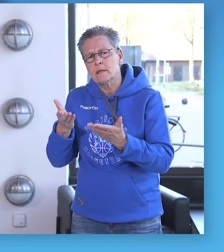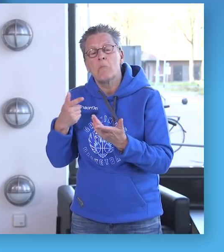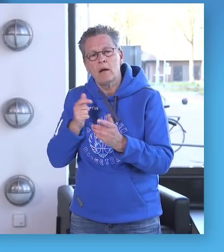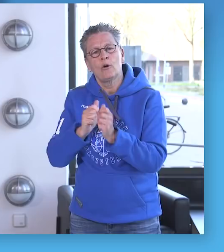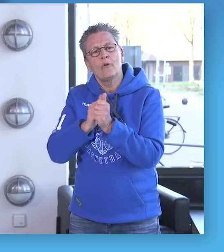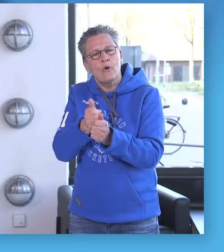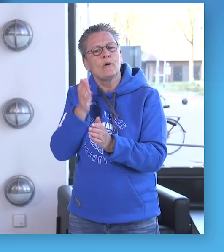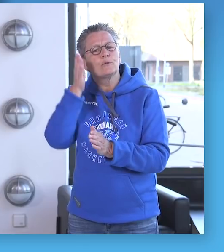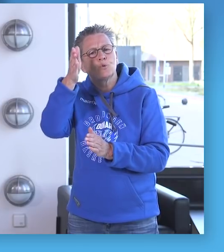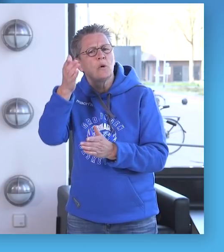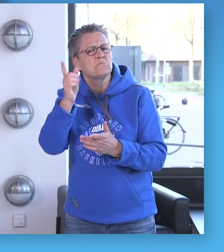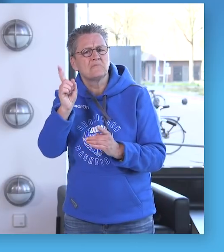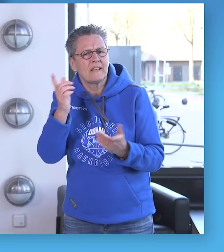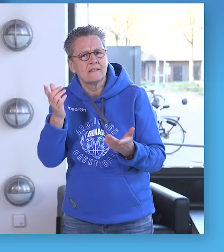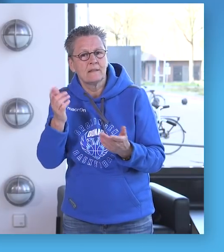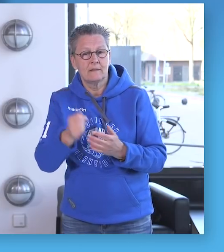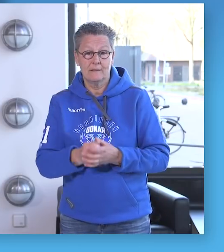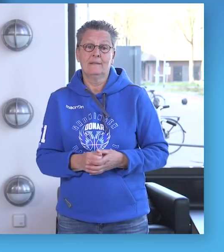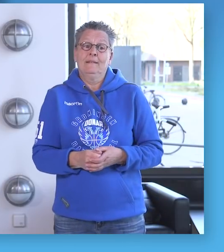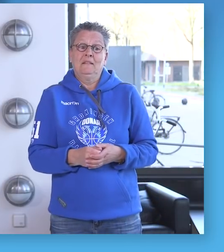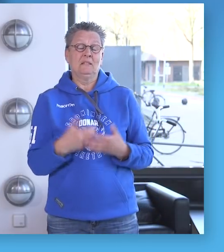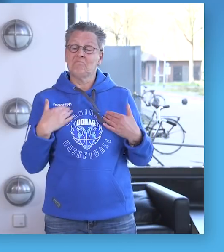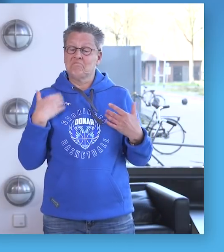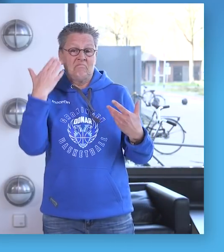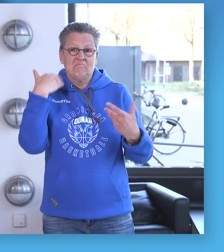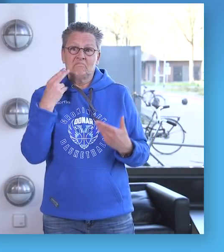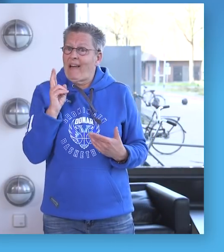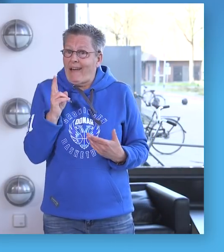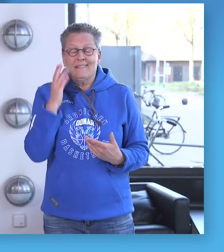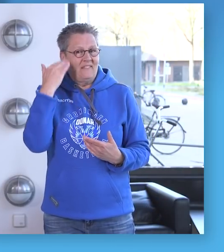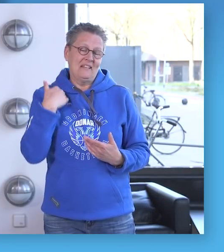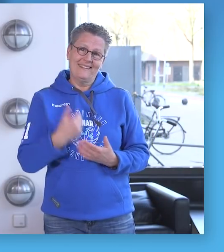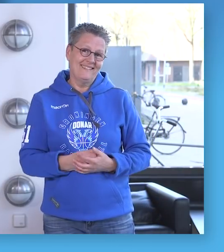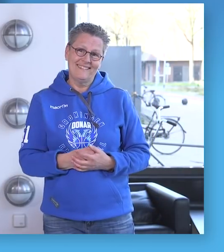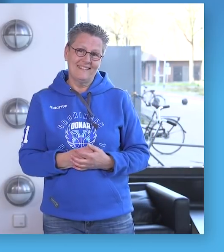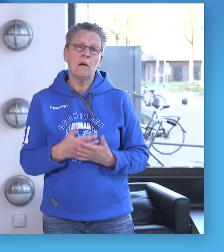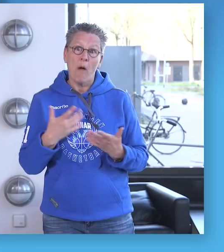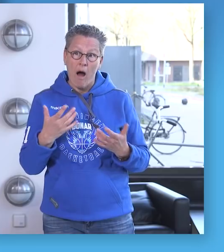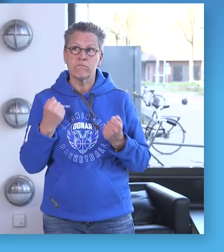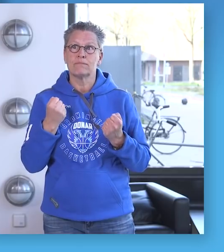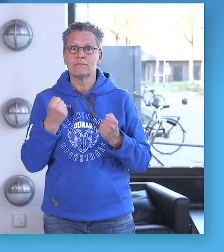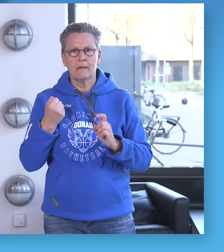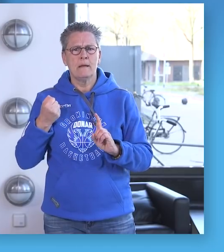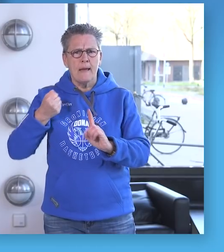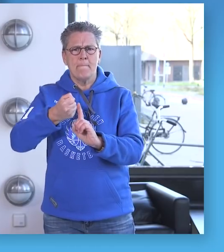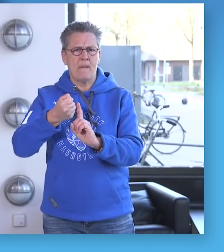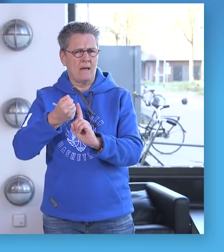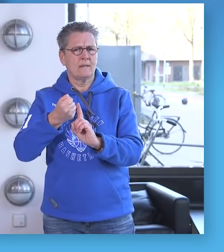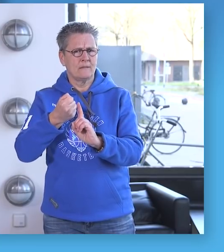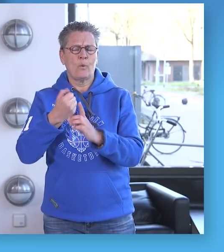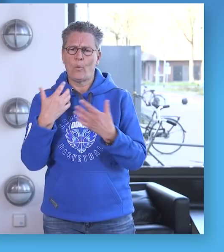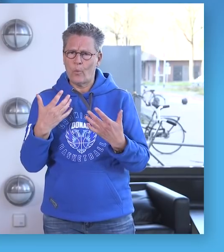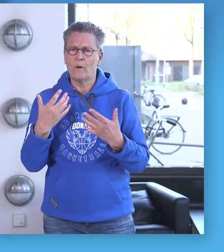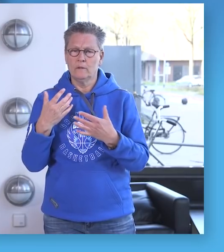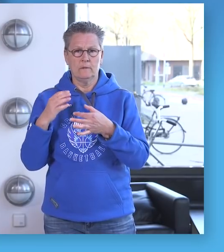toekomst? Ja, dat zou ik ook echt niet weten. Maar dat het een impact heeft en dat het voor